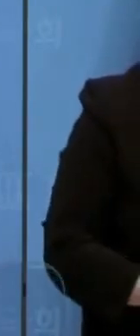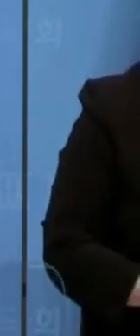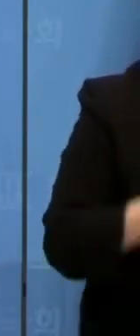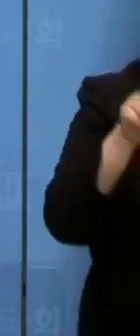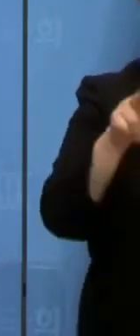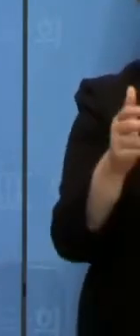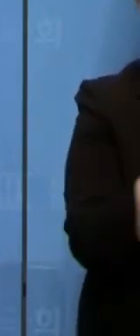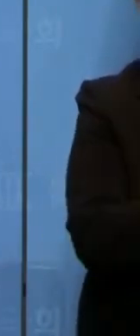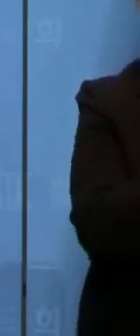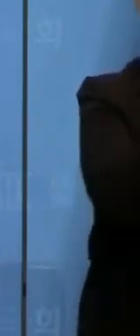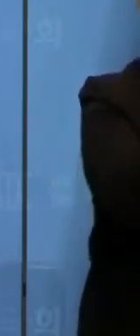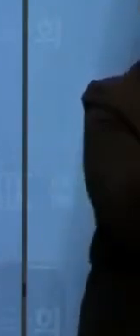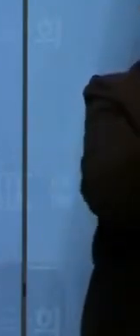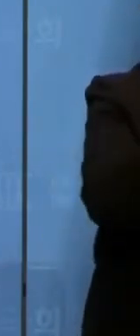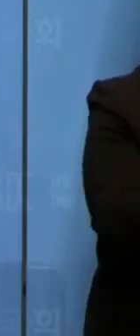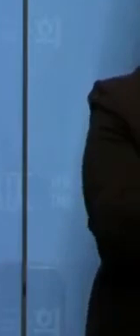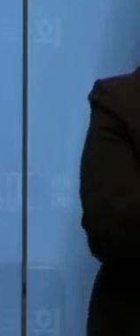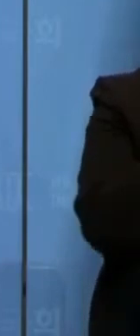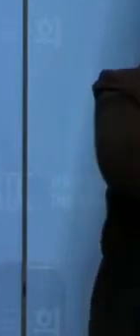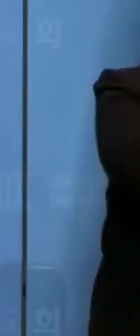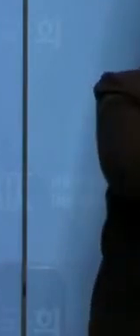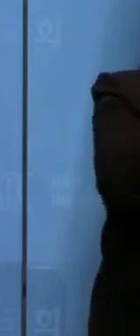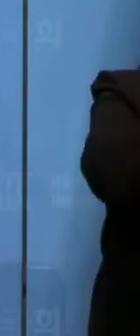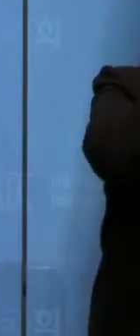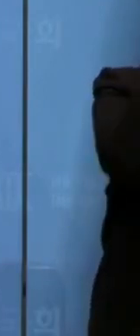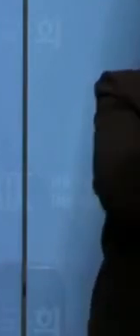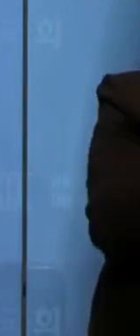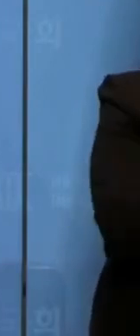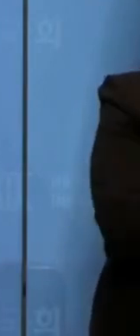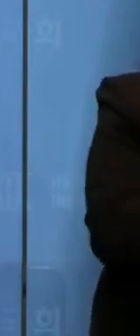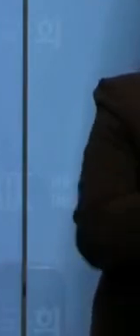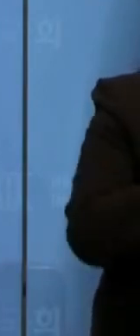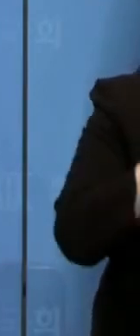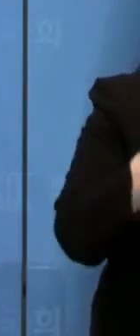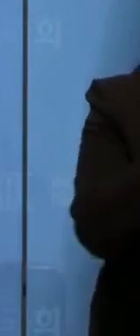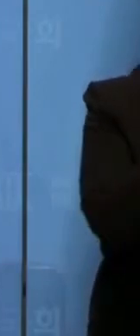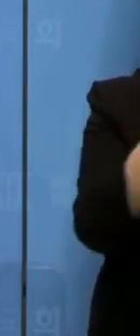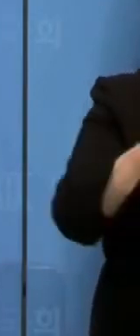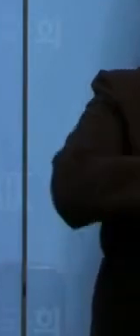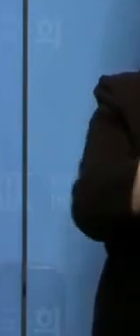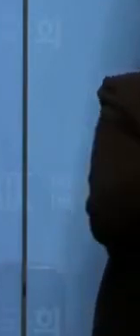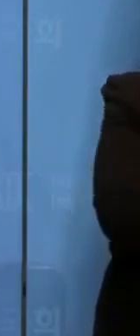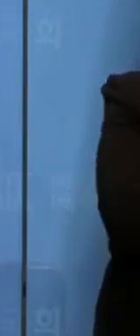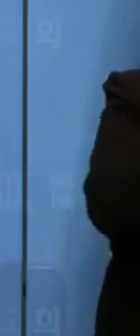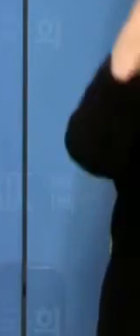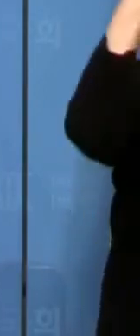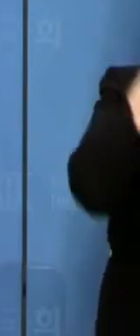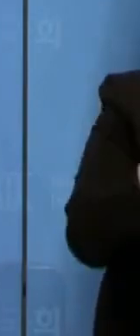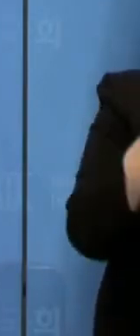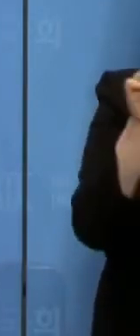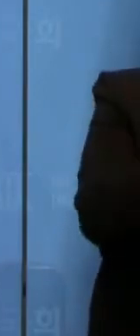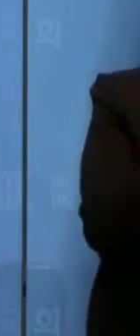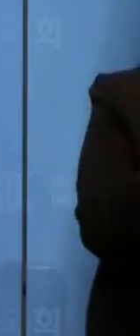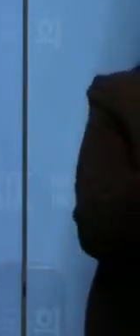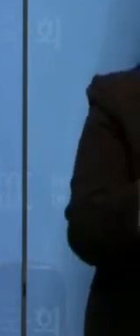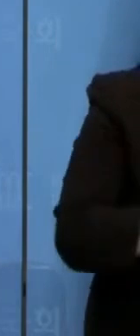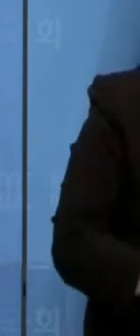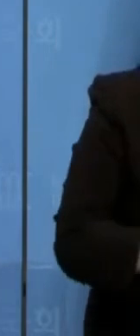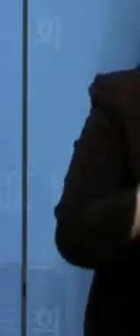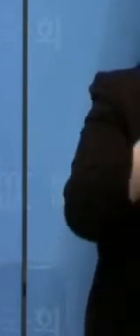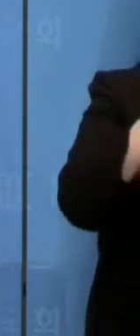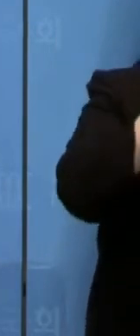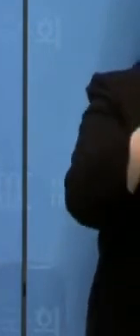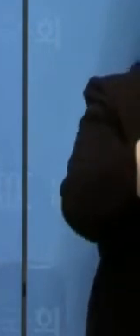그간 오세훈 후보의 당선을 위해 뛰면서 거듭 느끼고 확인한 것은 바로 이